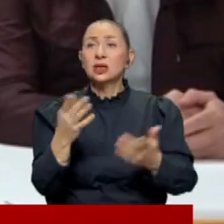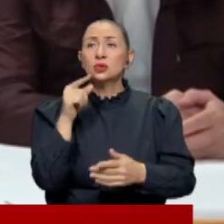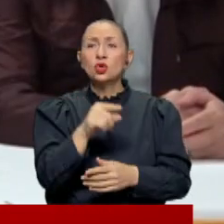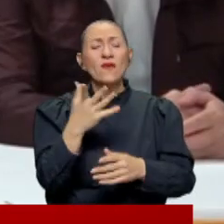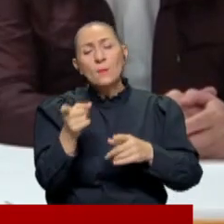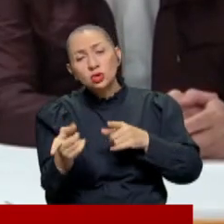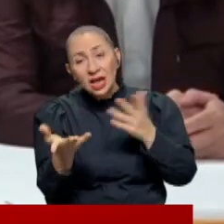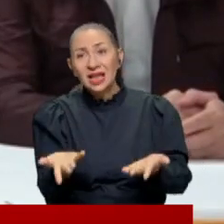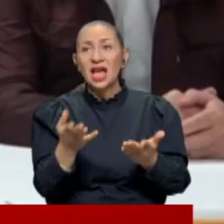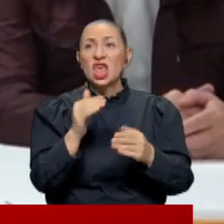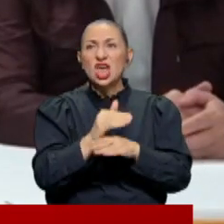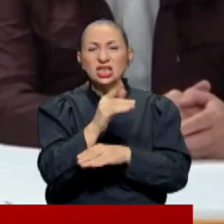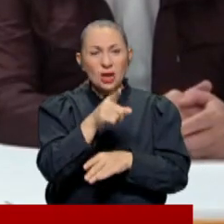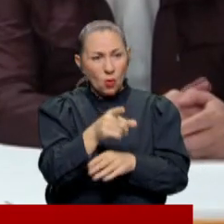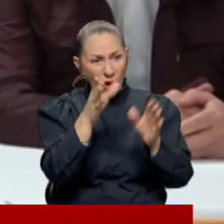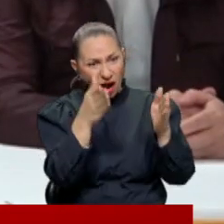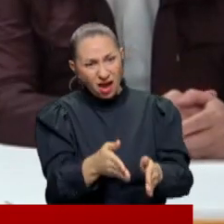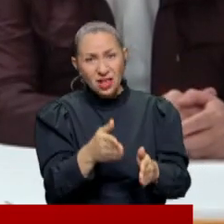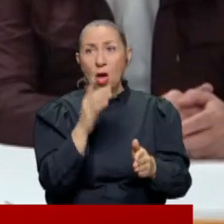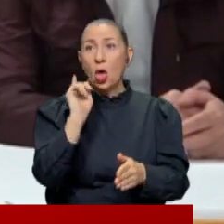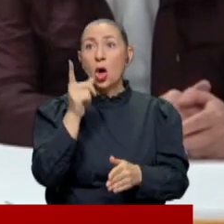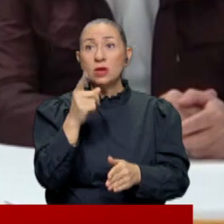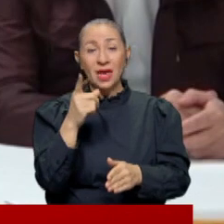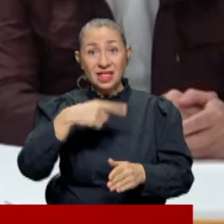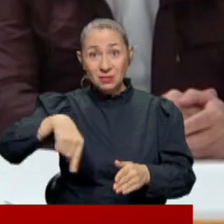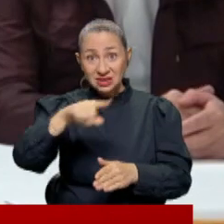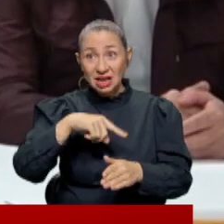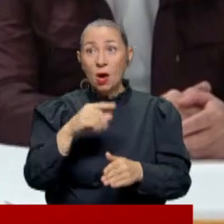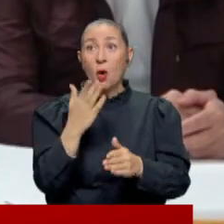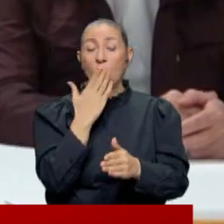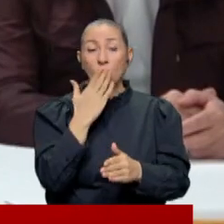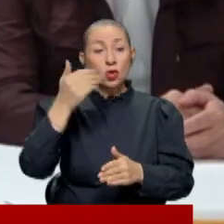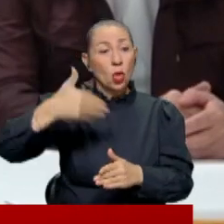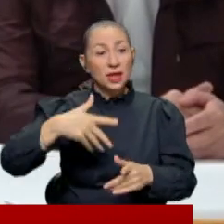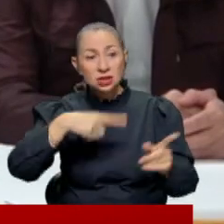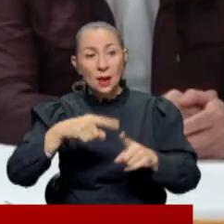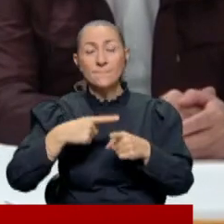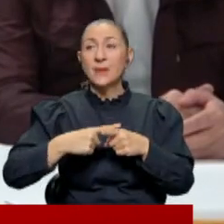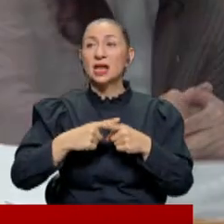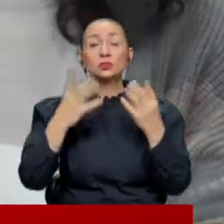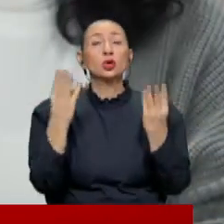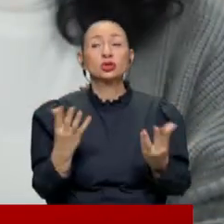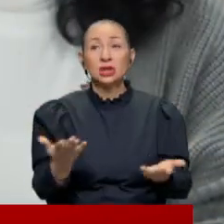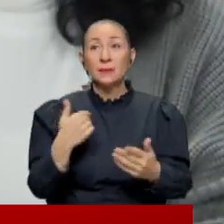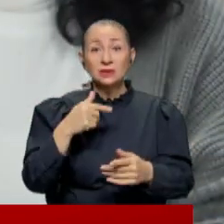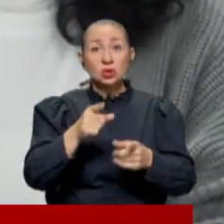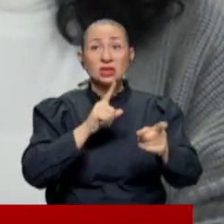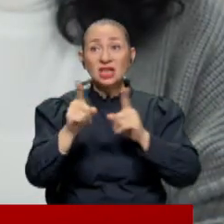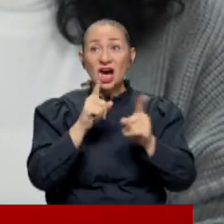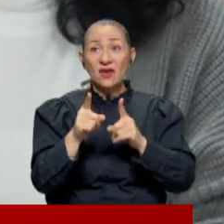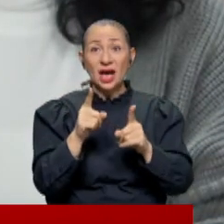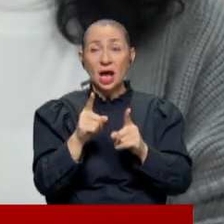veya bu şekilde yaşadığı durumu öğretmenlerimizle, okul yöneticileriyle paylaşmış olacaktı. Biz bu